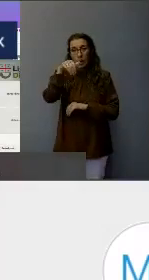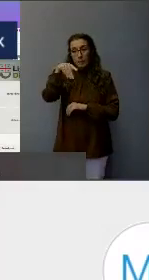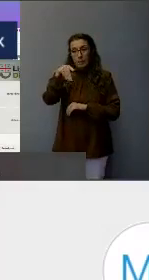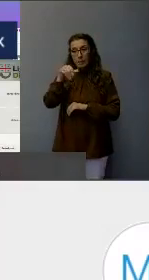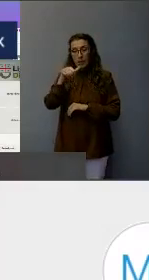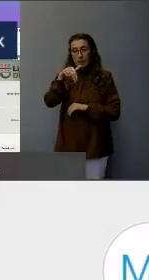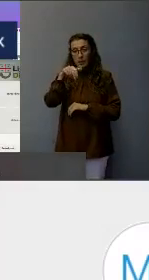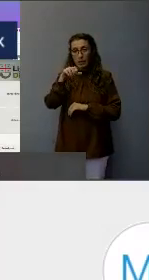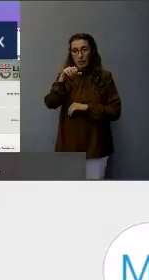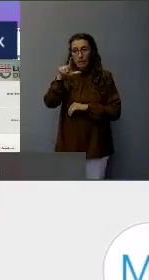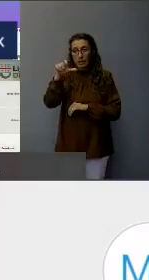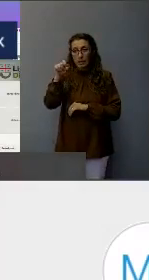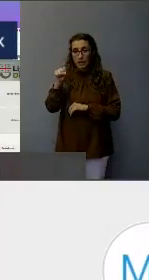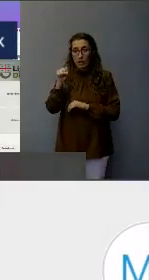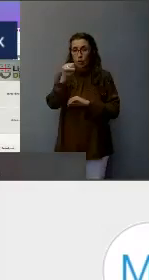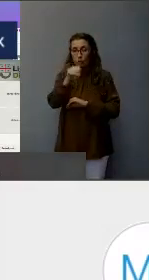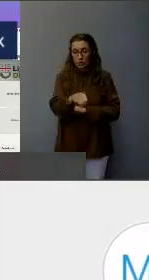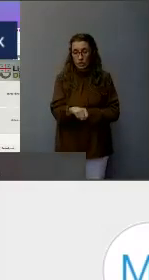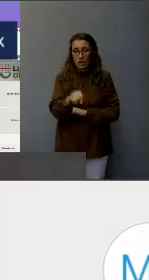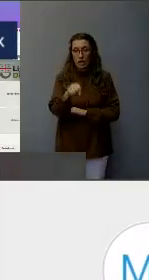consigliere campane contrario